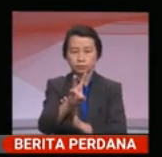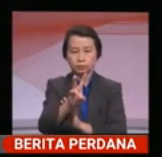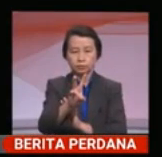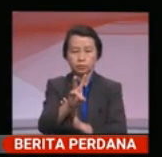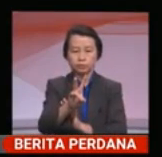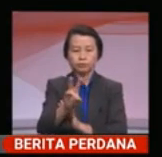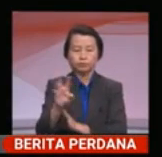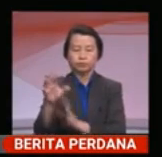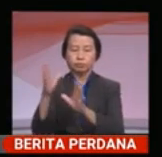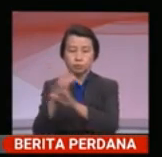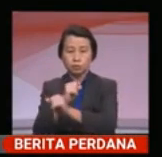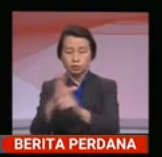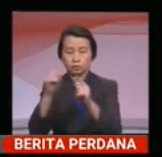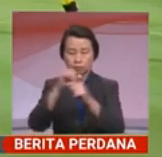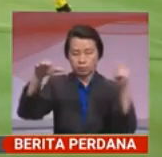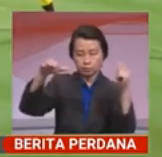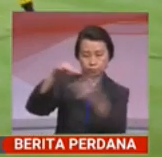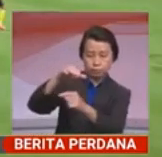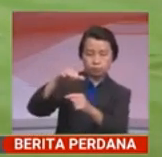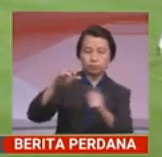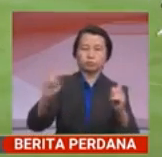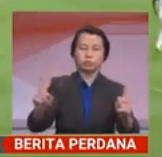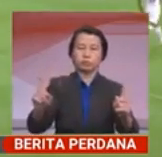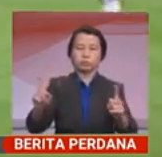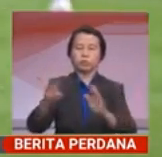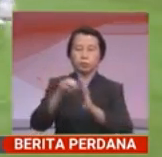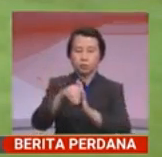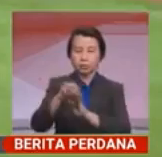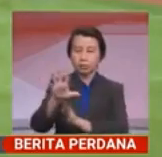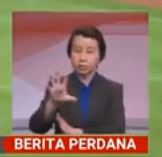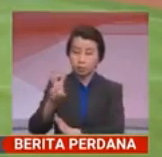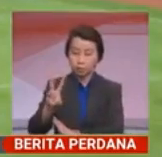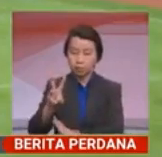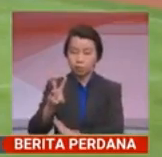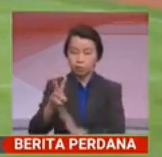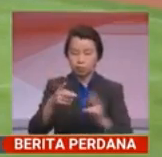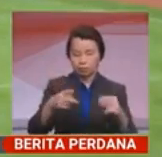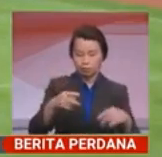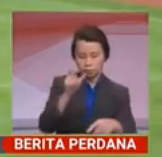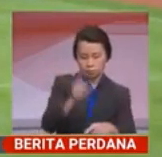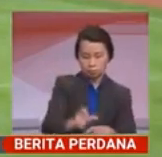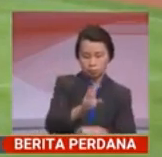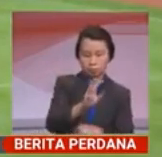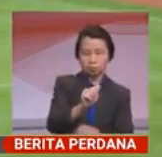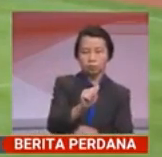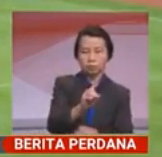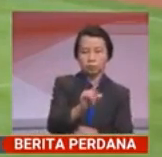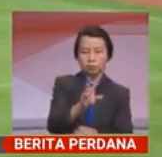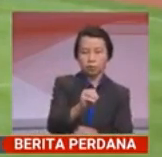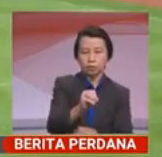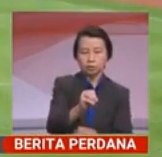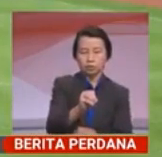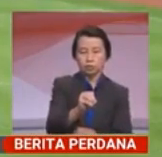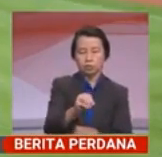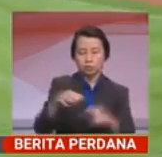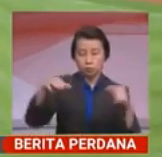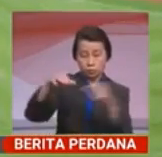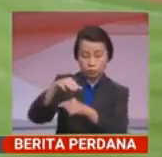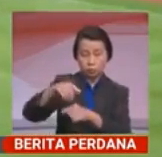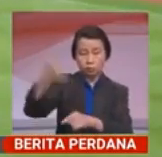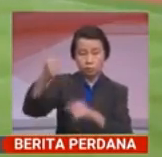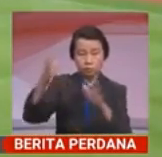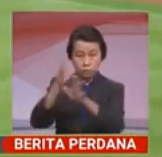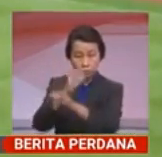Sarawak United berjaya mendapatkan gol penyamaan pada minit ke-56 hasil jaringan Muhammad Adam Shrin Tambi. Gol kemenangan